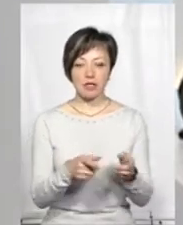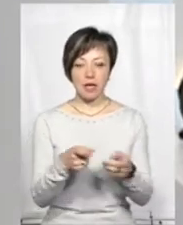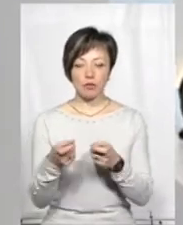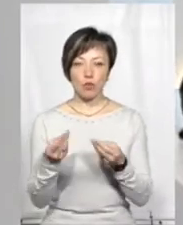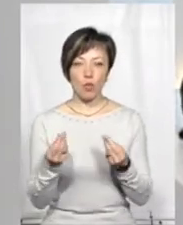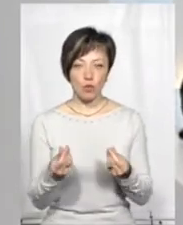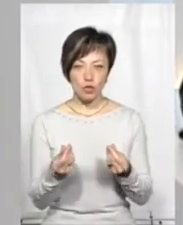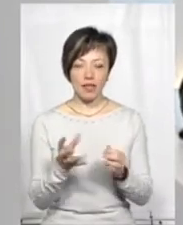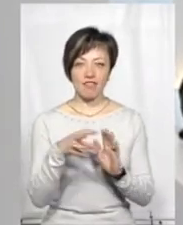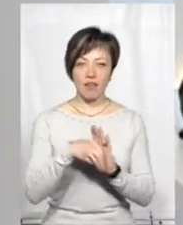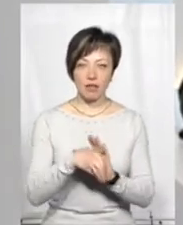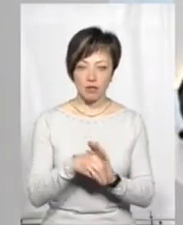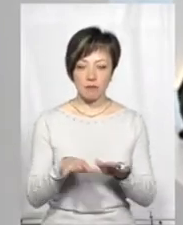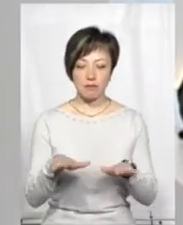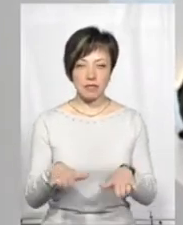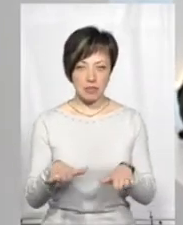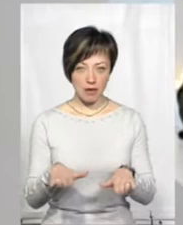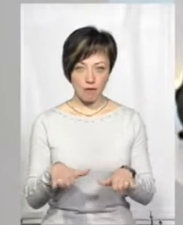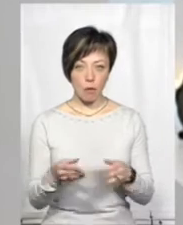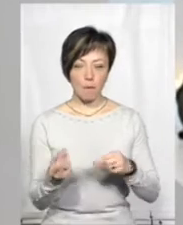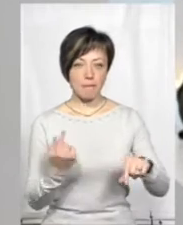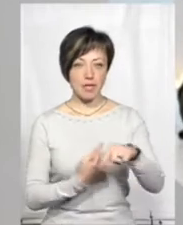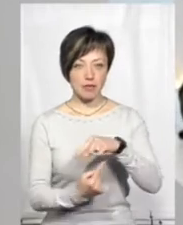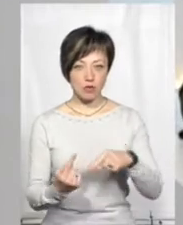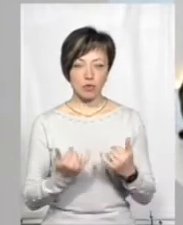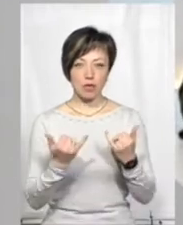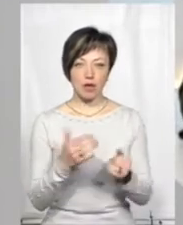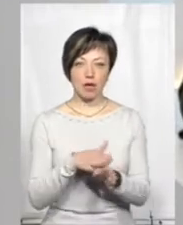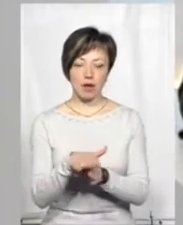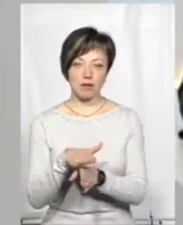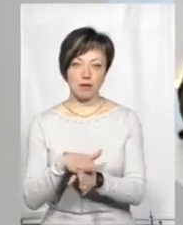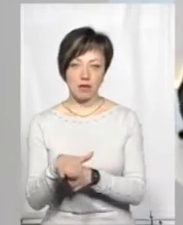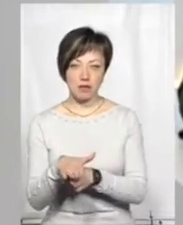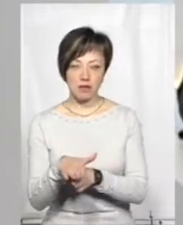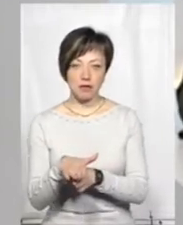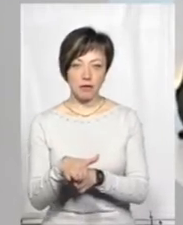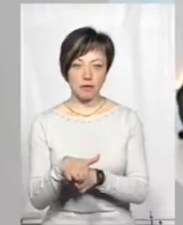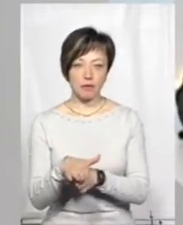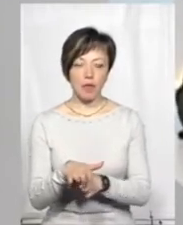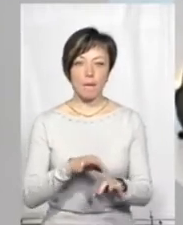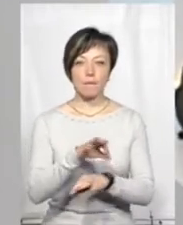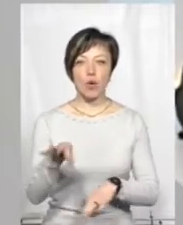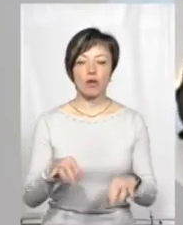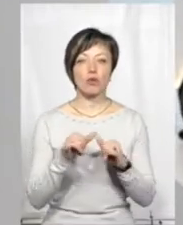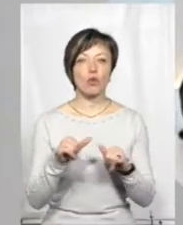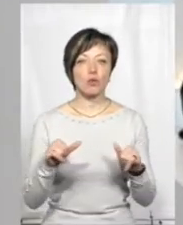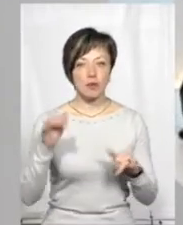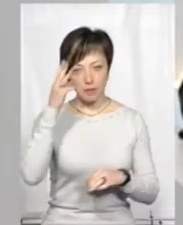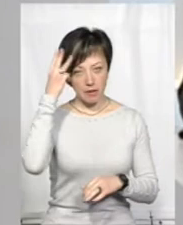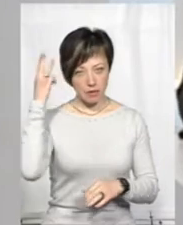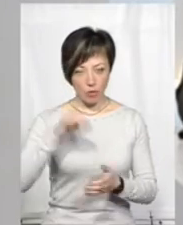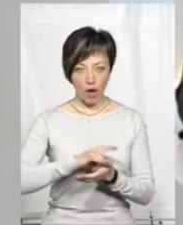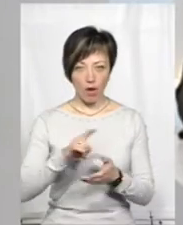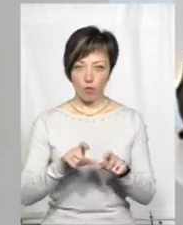залученню коштів інвесторів і місцевого бізнесу для реалізації проєкту розвитку